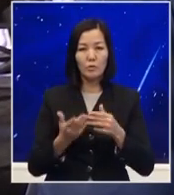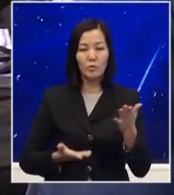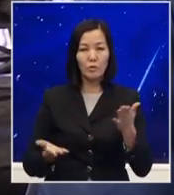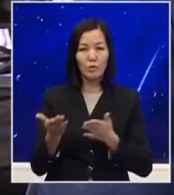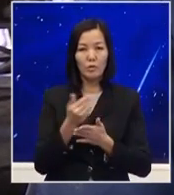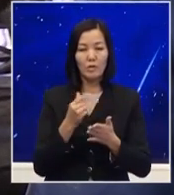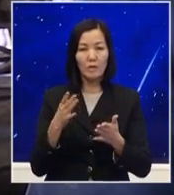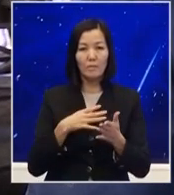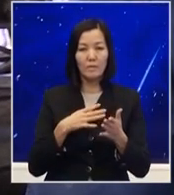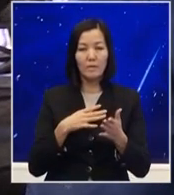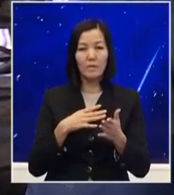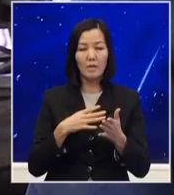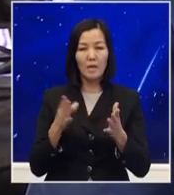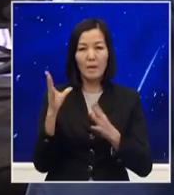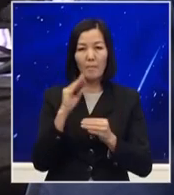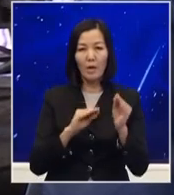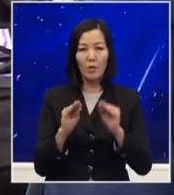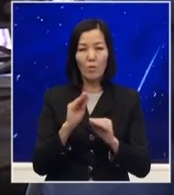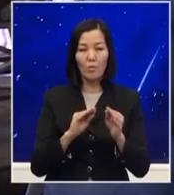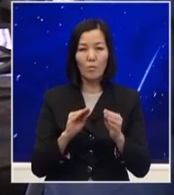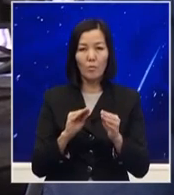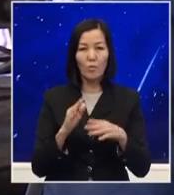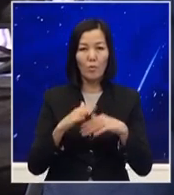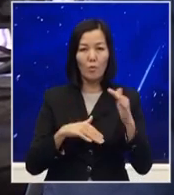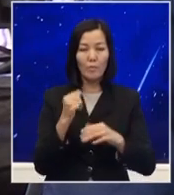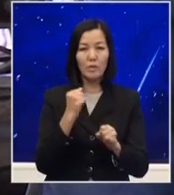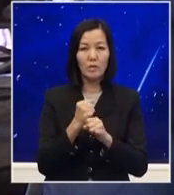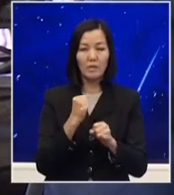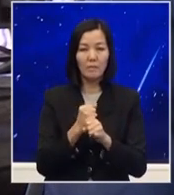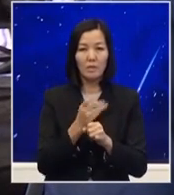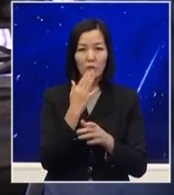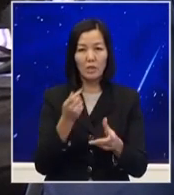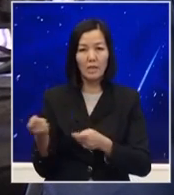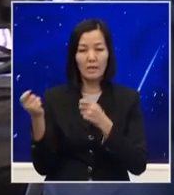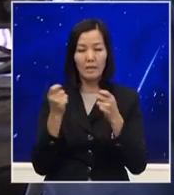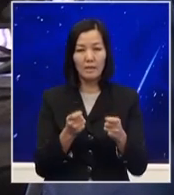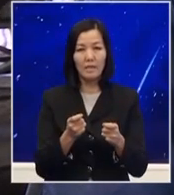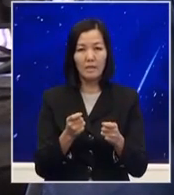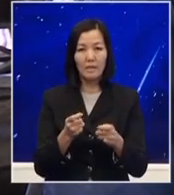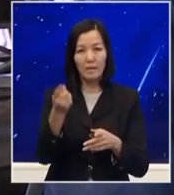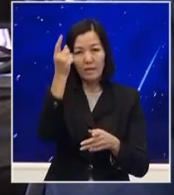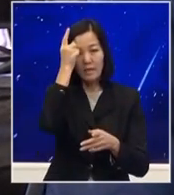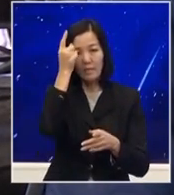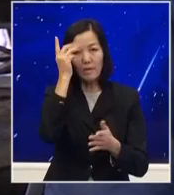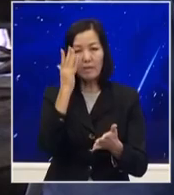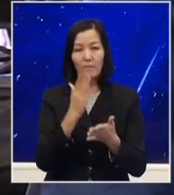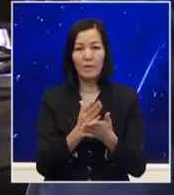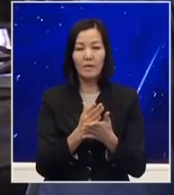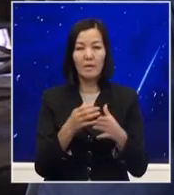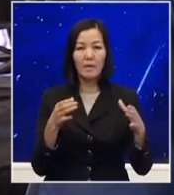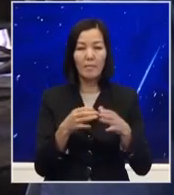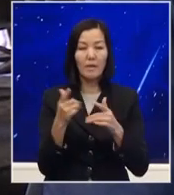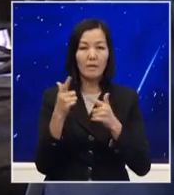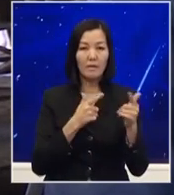ұрықтау, қолмен ұрықтаймыз бәрін. Ұрықтың бәрін шетелден аламыз. Байер Генетик, Германиядан аламыз, сондай компаниялардан